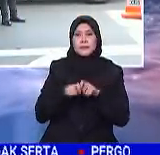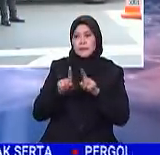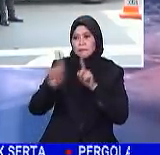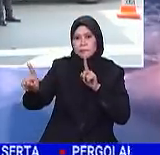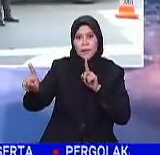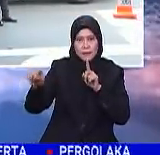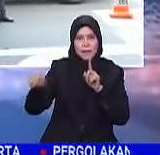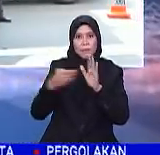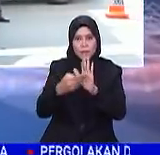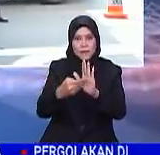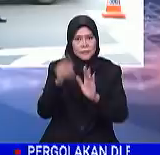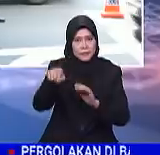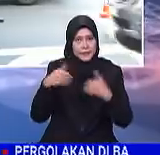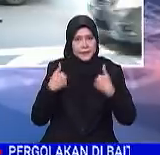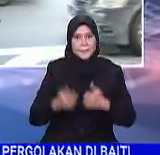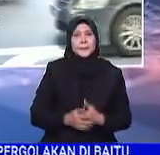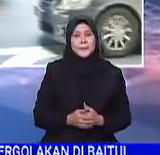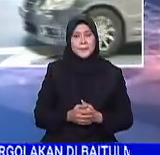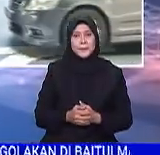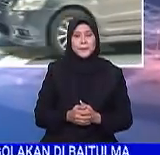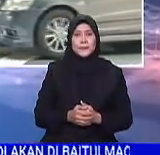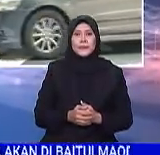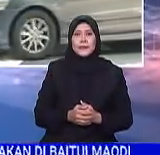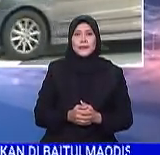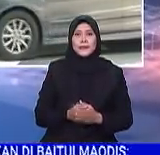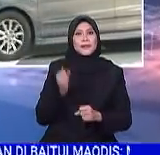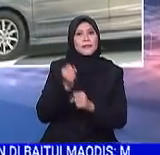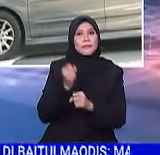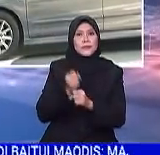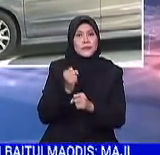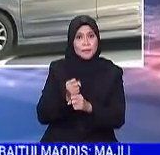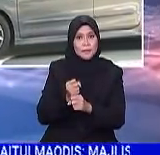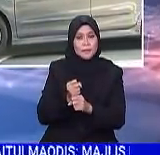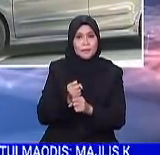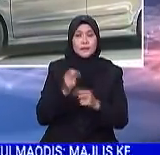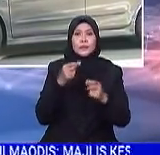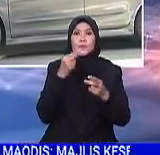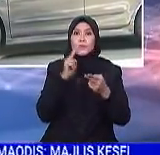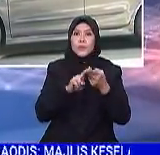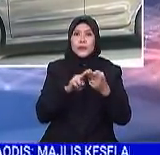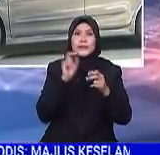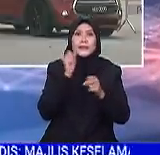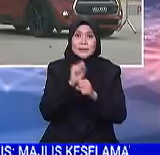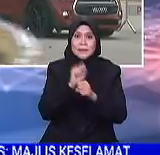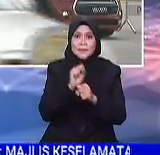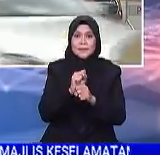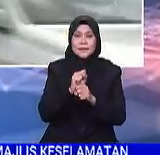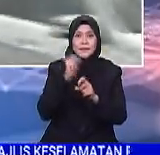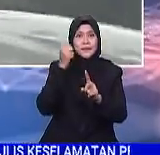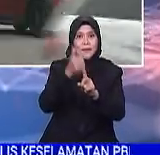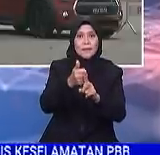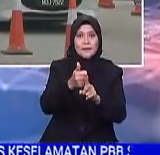yang dituju itulah. Okey. Dan pekerjaan dengan hanya menunjukkan surat arahan kerja